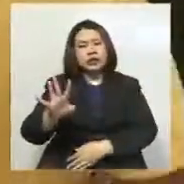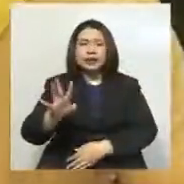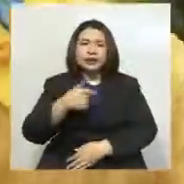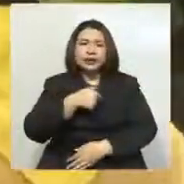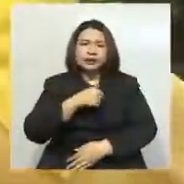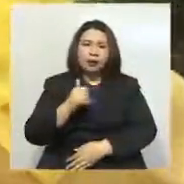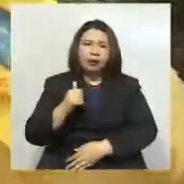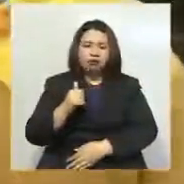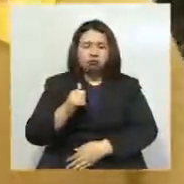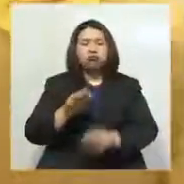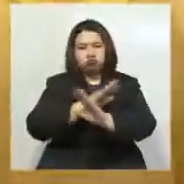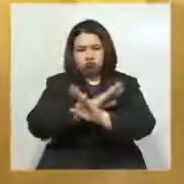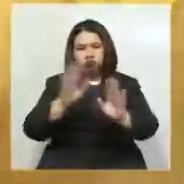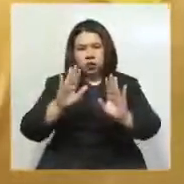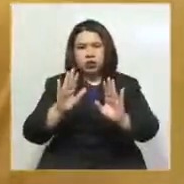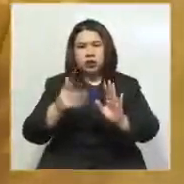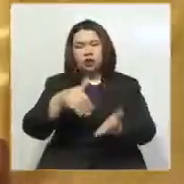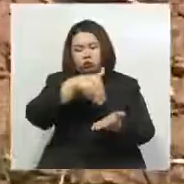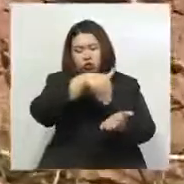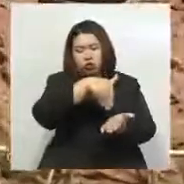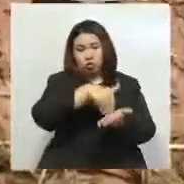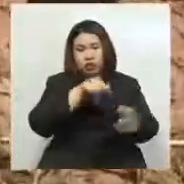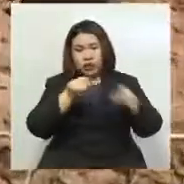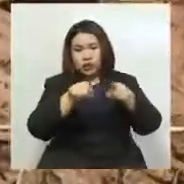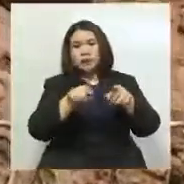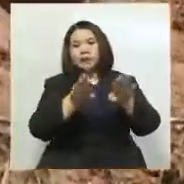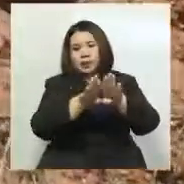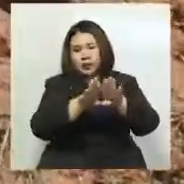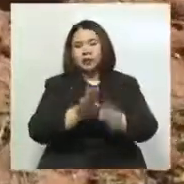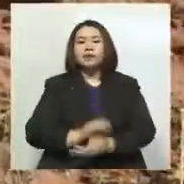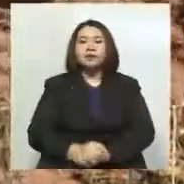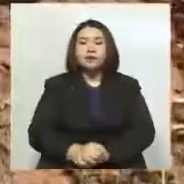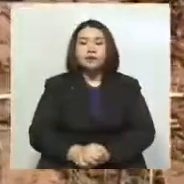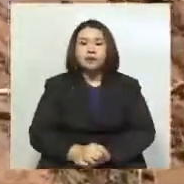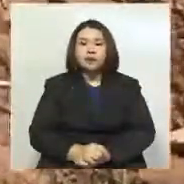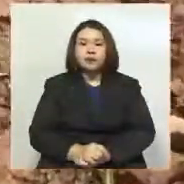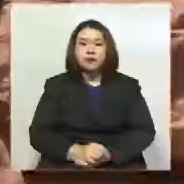าจพิจารณายุติการค้นหาแล้วก็ปิดศูนย์บัญชาการเหตุครั้งนี้ค่ะ